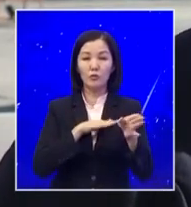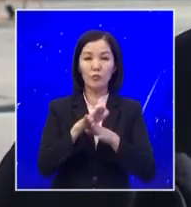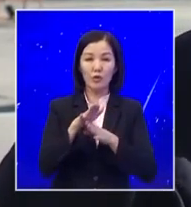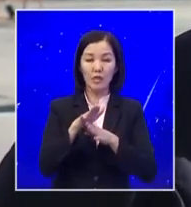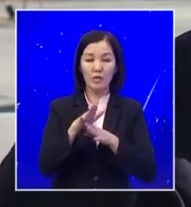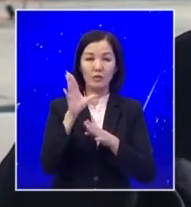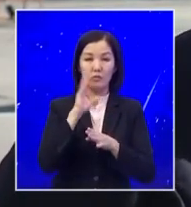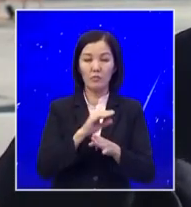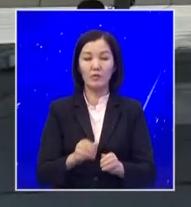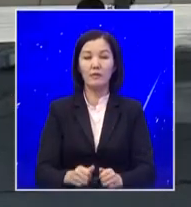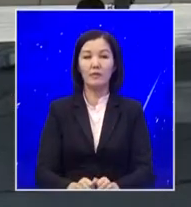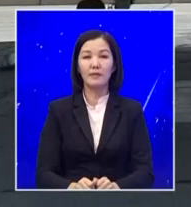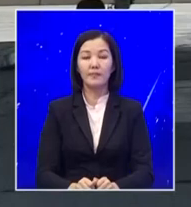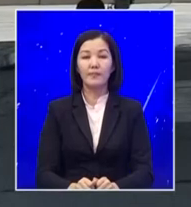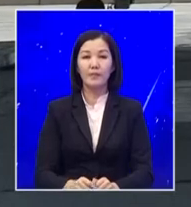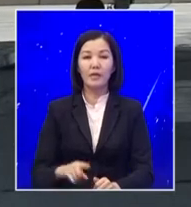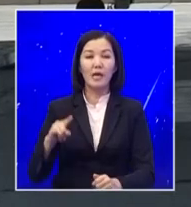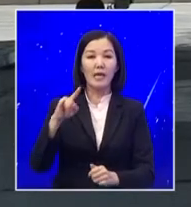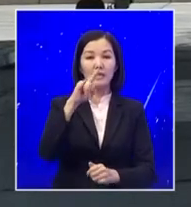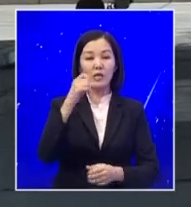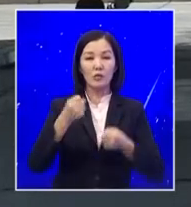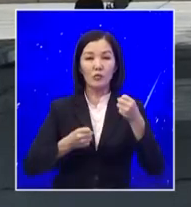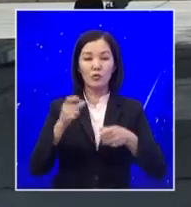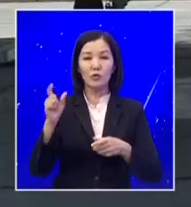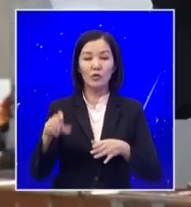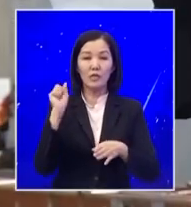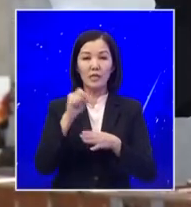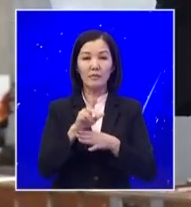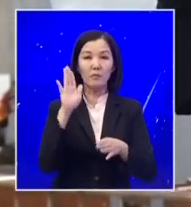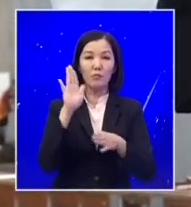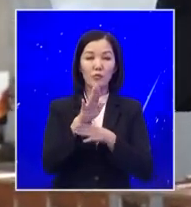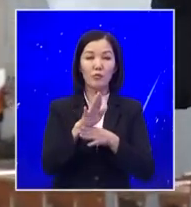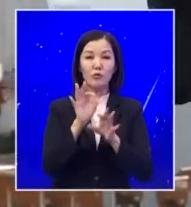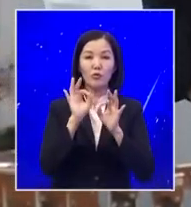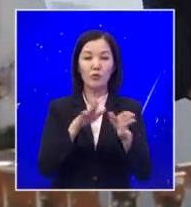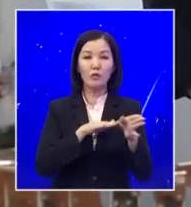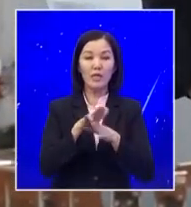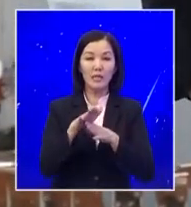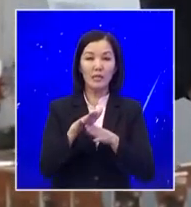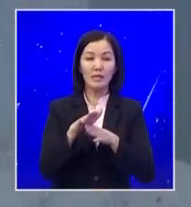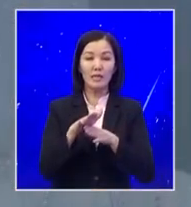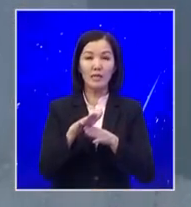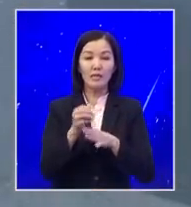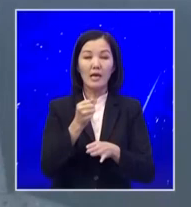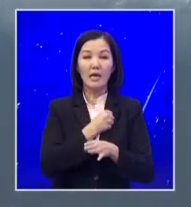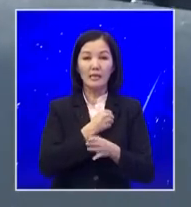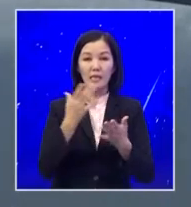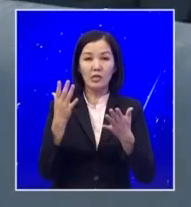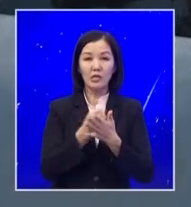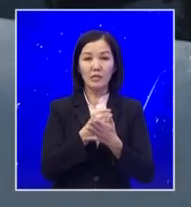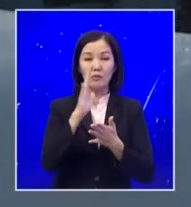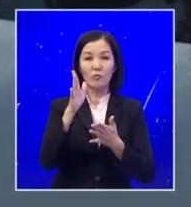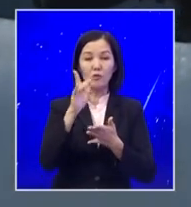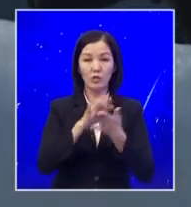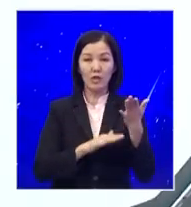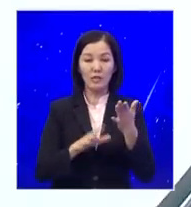міндеттерін жақсы атқарып өтті. Әскери ұшқыштар тапсырма мен әрбір бұйрықты мінсіз атқарды. Әскерилер бұл жетістігімен тоқтамақ емес.